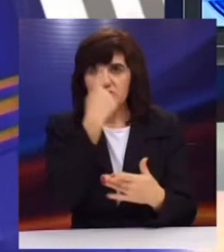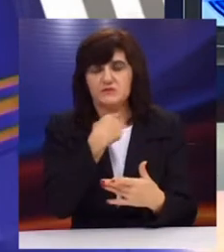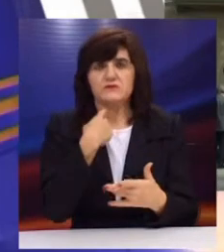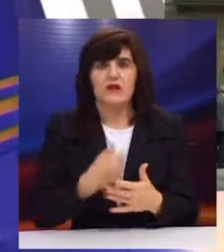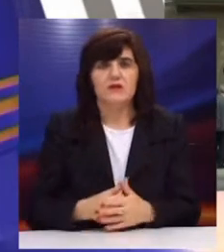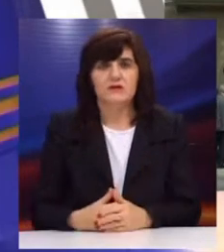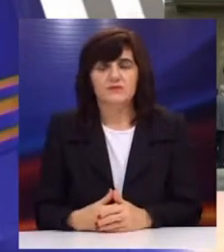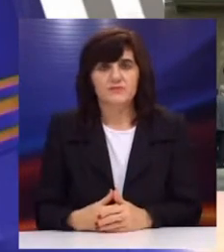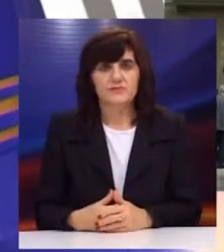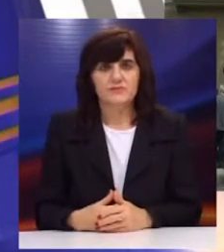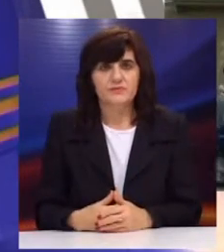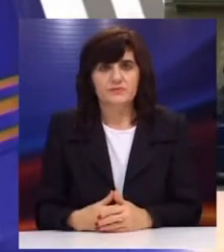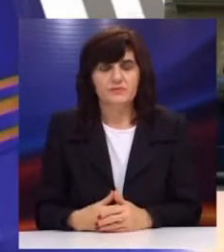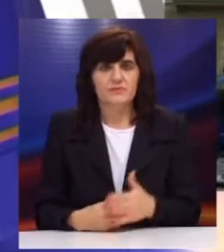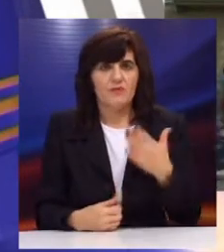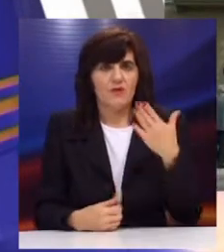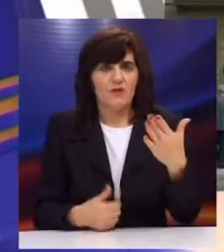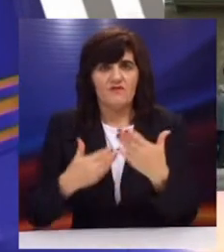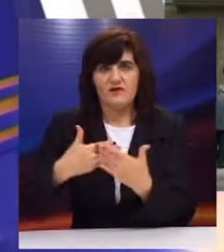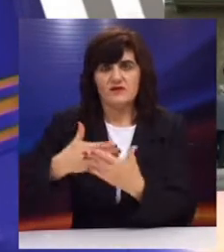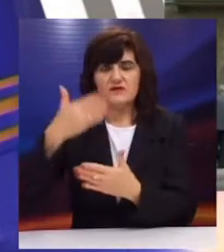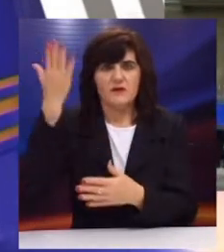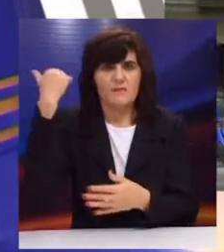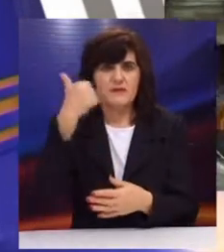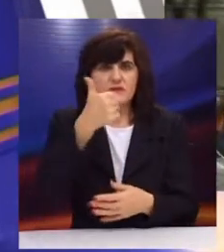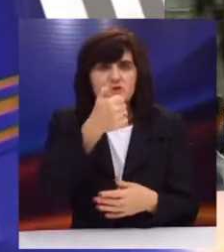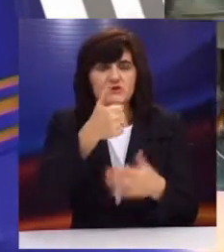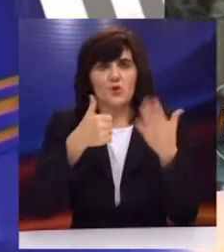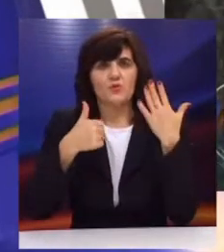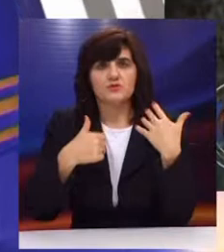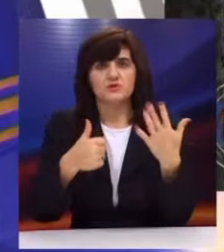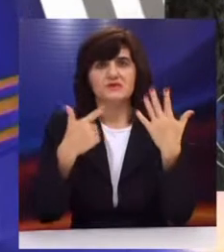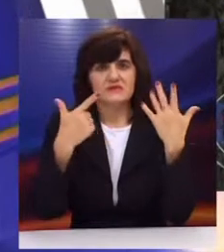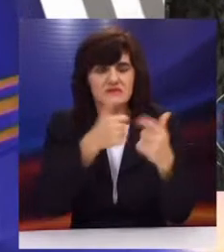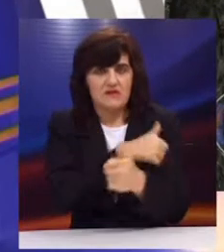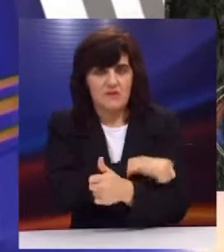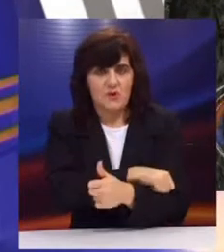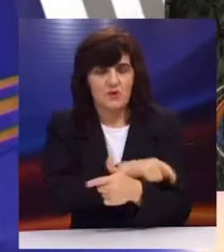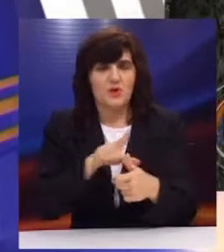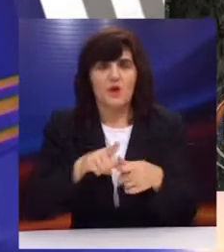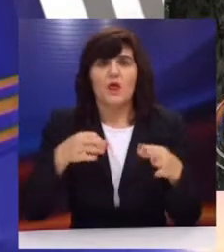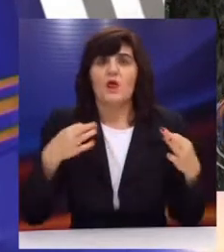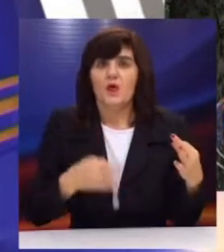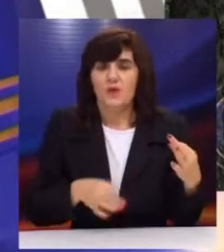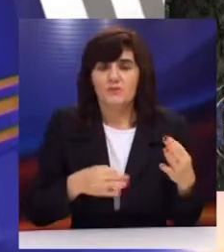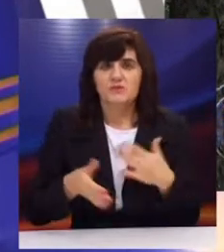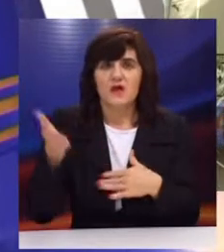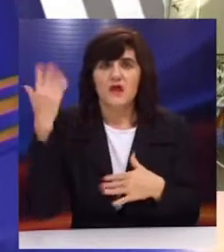izgled. Ova zgrada je izgrađena pre 167 godina, dok se muzička škola u nju uselila